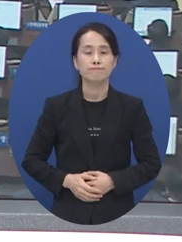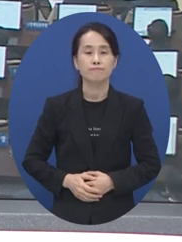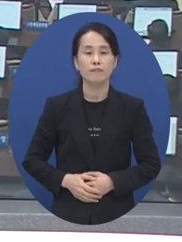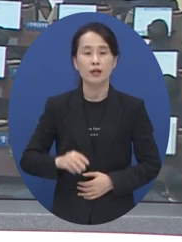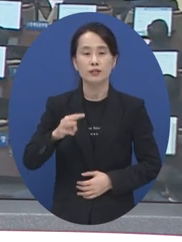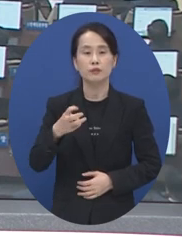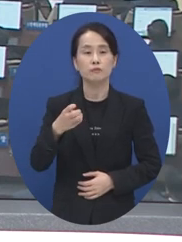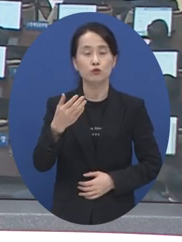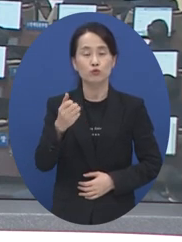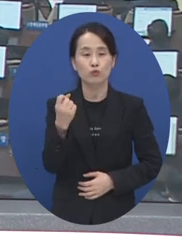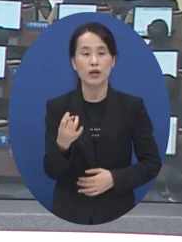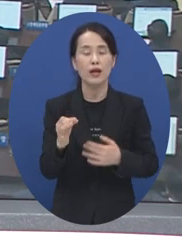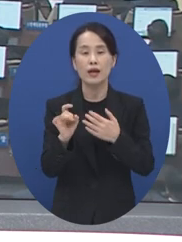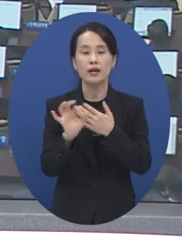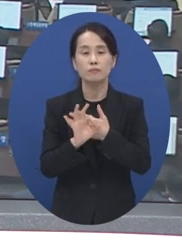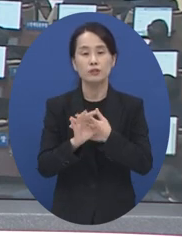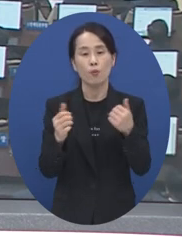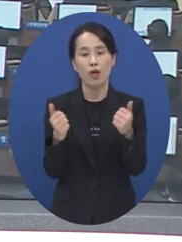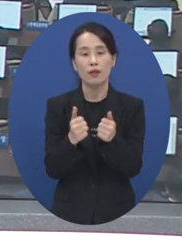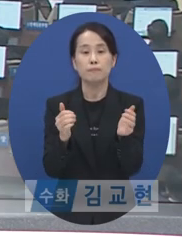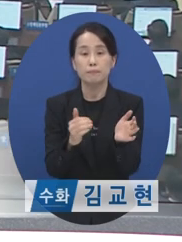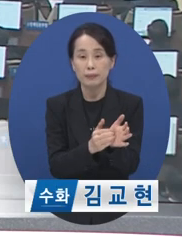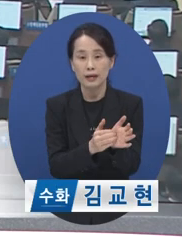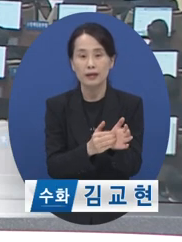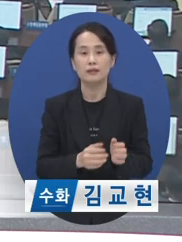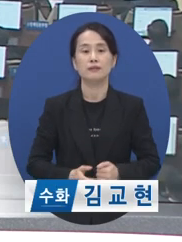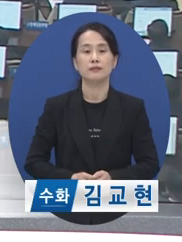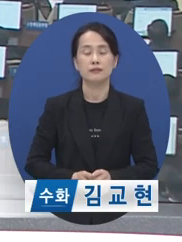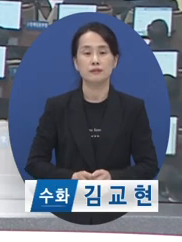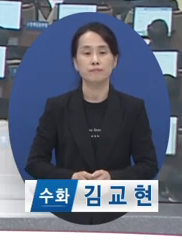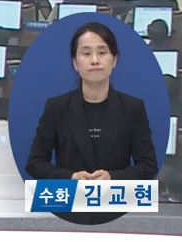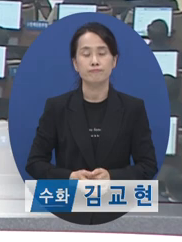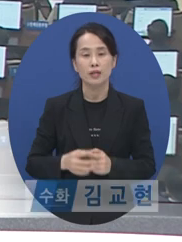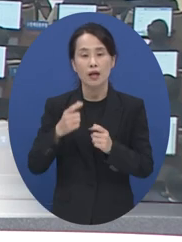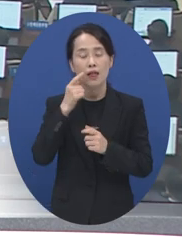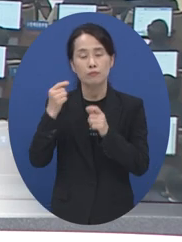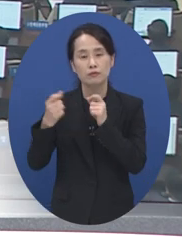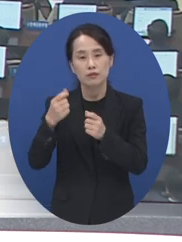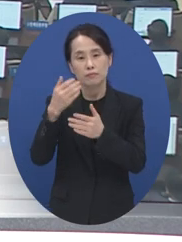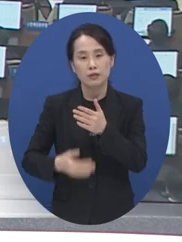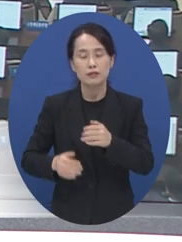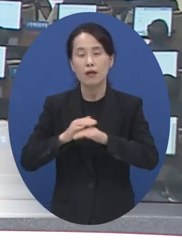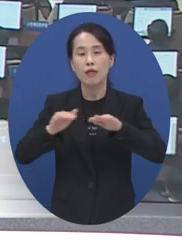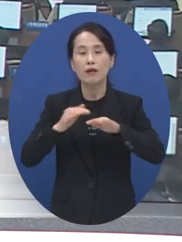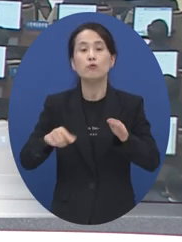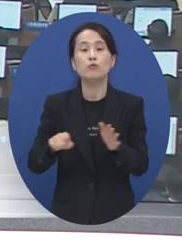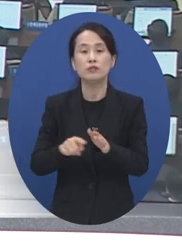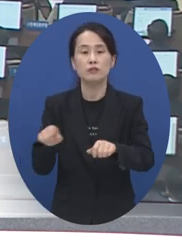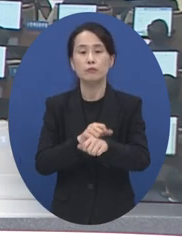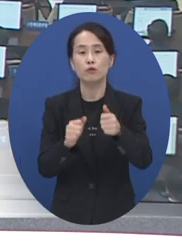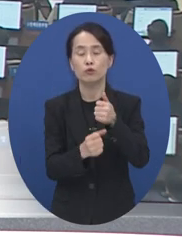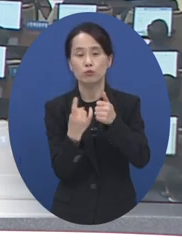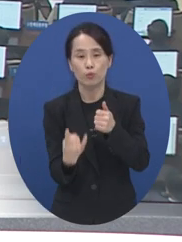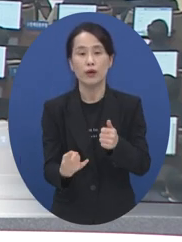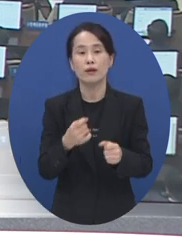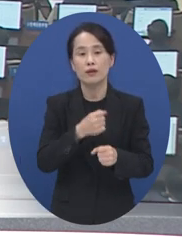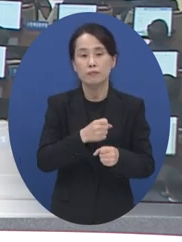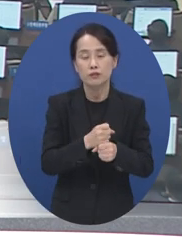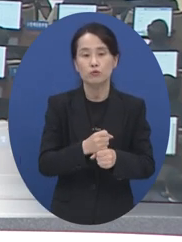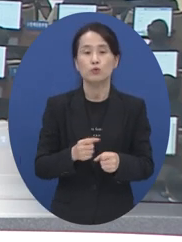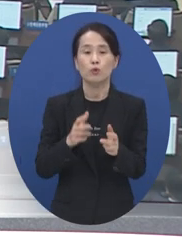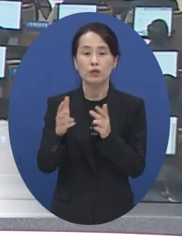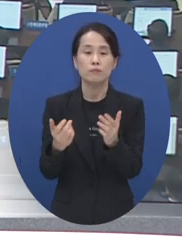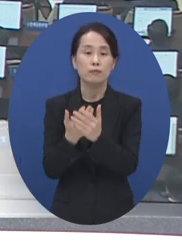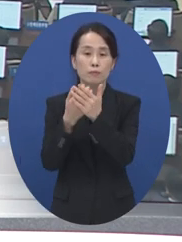경우도 회가 제 339회 임수 열정을 마무리했습니다 7 잔재를 청산하기 위한 특별위원회 구성 과 소재 부품